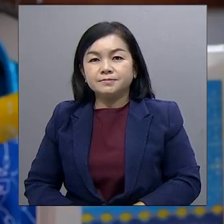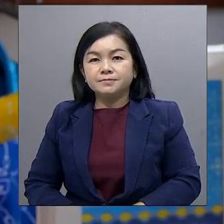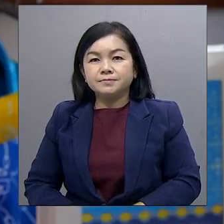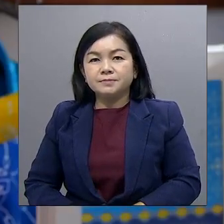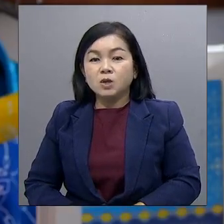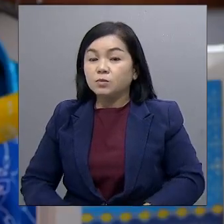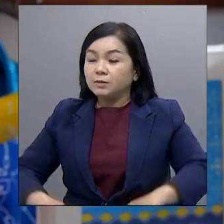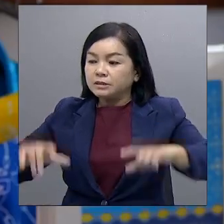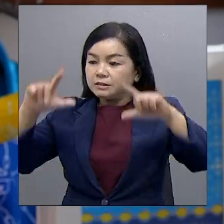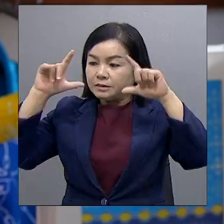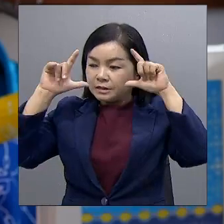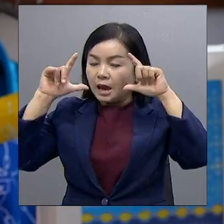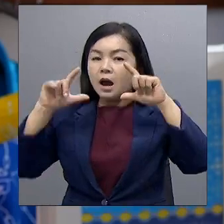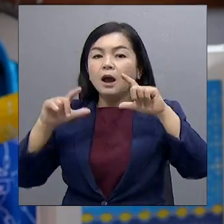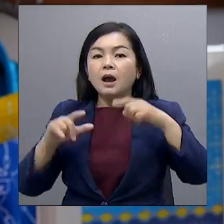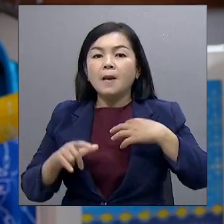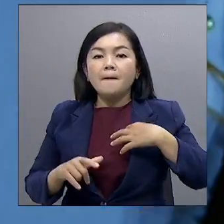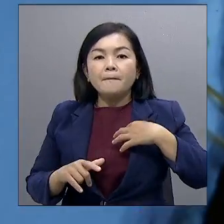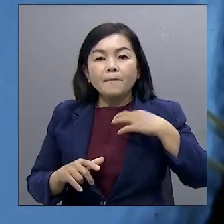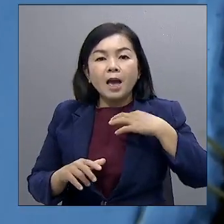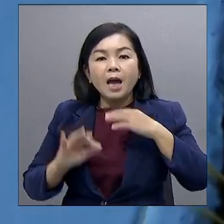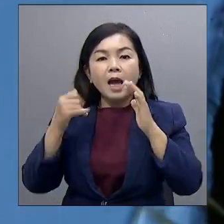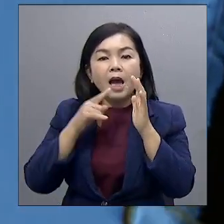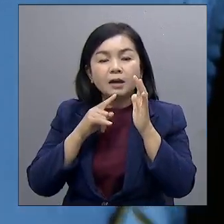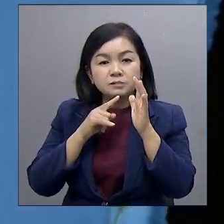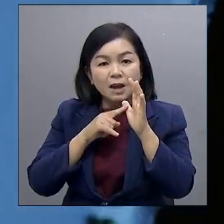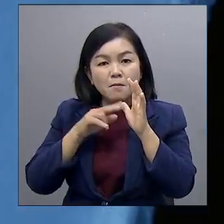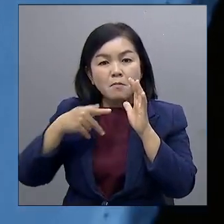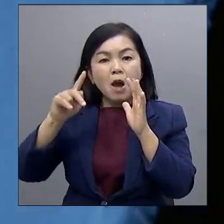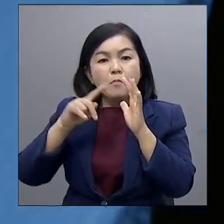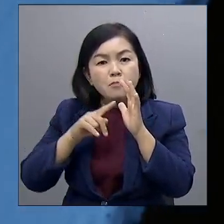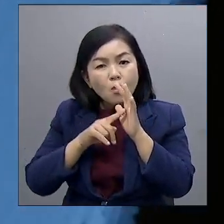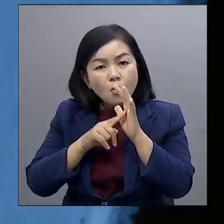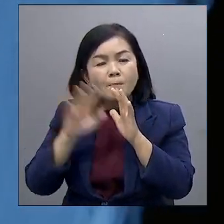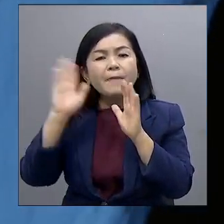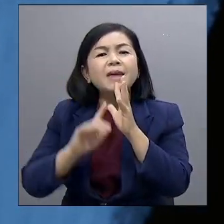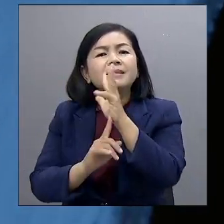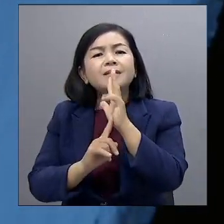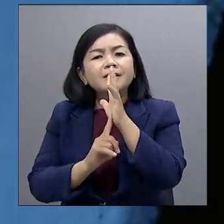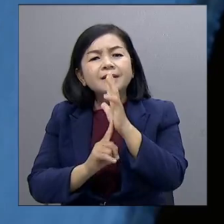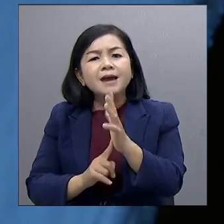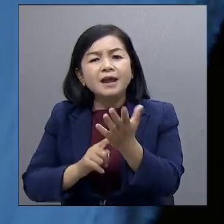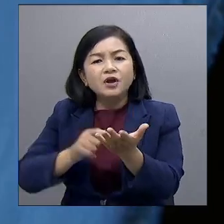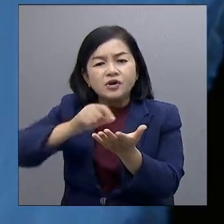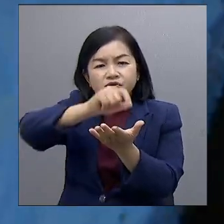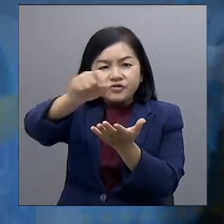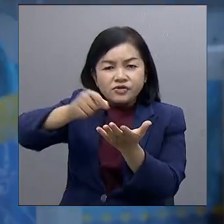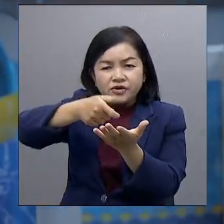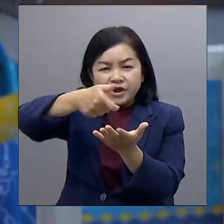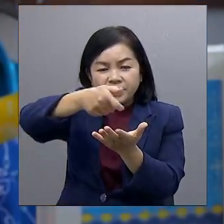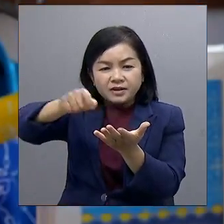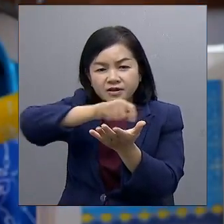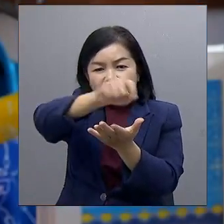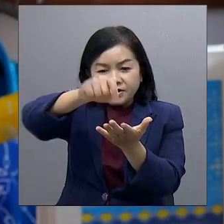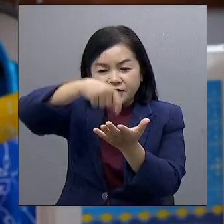ความโดดเด่นของผ้าลายจำปูนภูมิาเนี่ยพี่มองว่าเป็นลายเทียนเส้นเทียนที่เต็มทั้งผืนเลยเพราะฉะนั้นการ